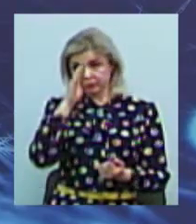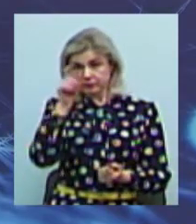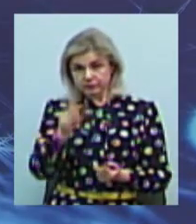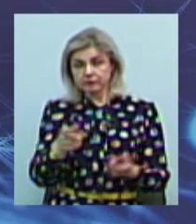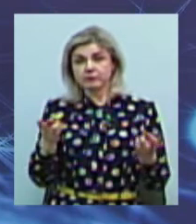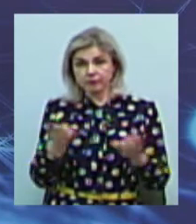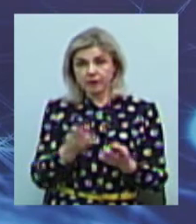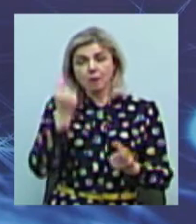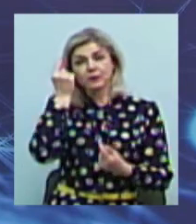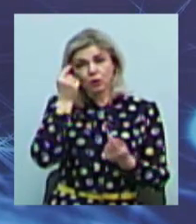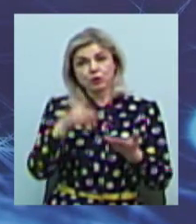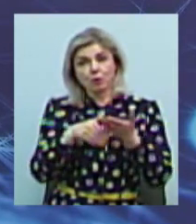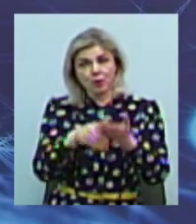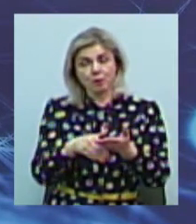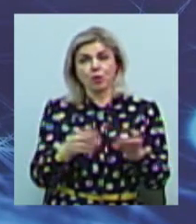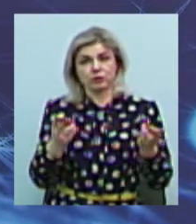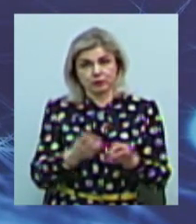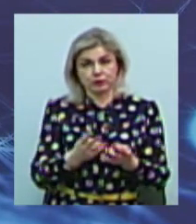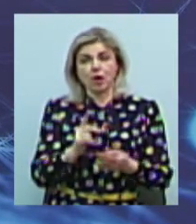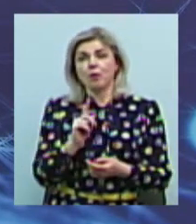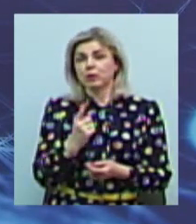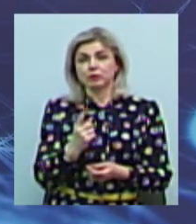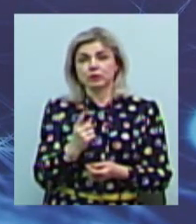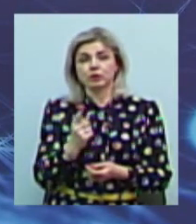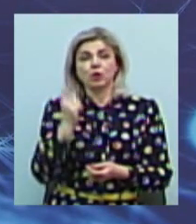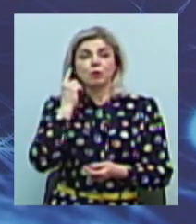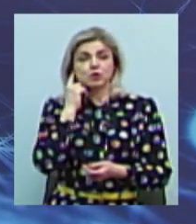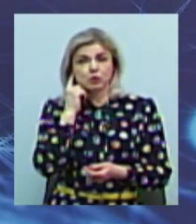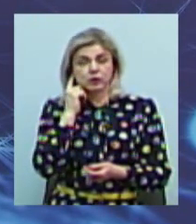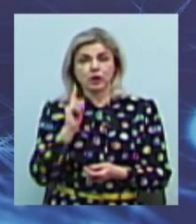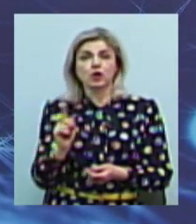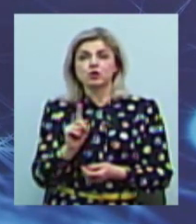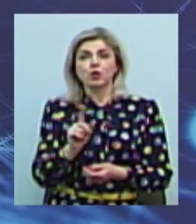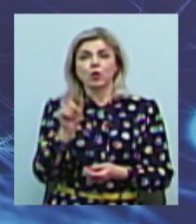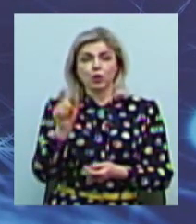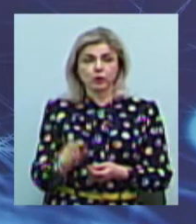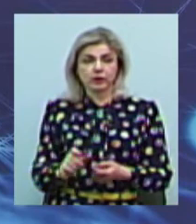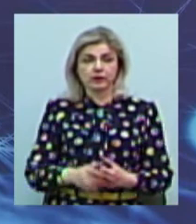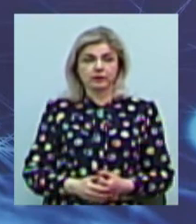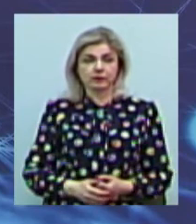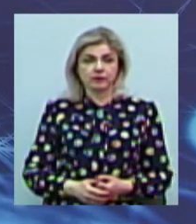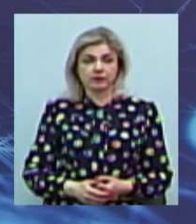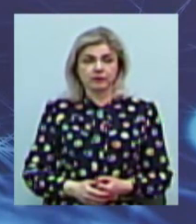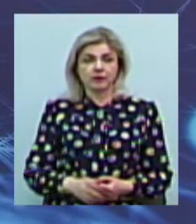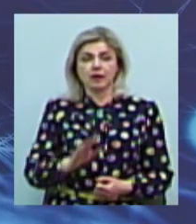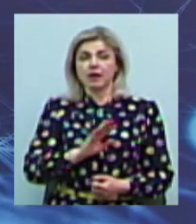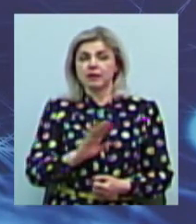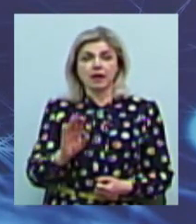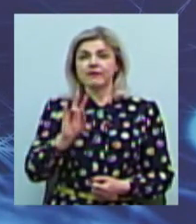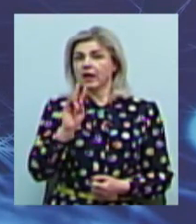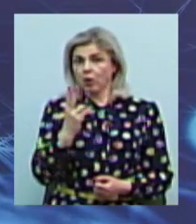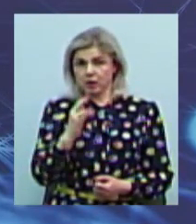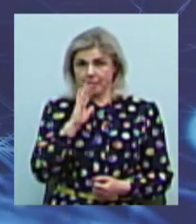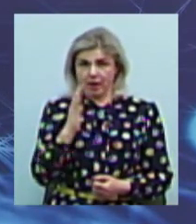якраз психологічної допомоги, тому що, як я встигла почути, що людина не в Миколаєві 5 років,